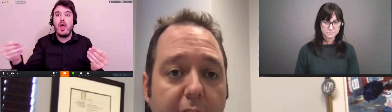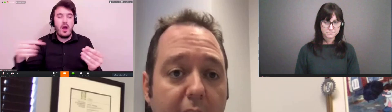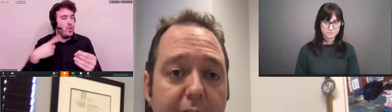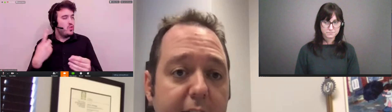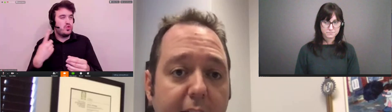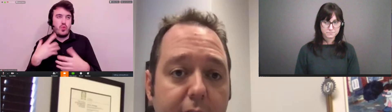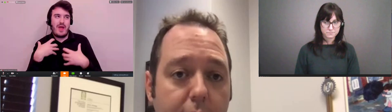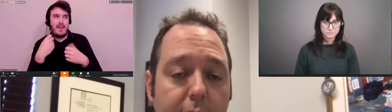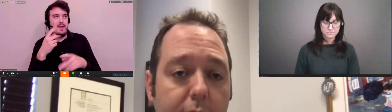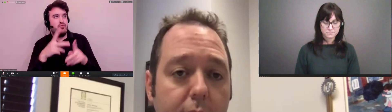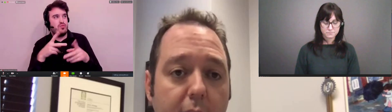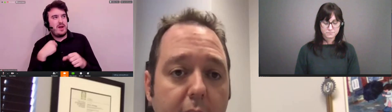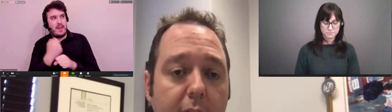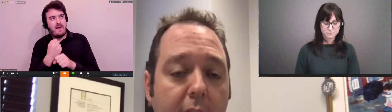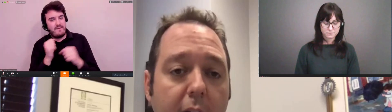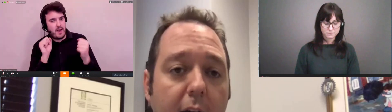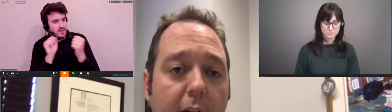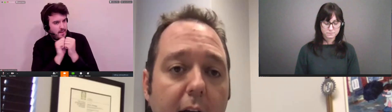pour faire l'investigation et